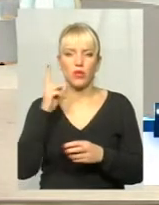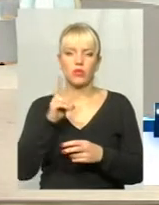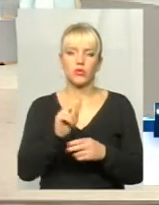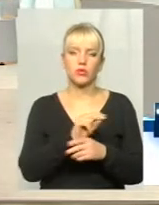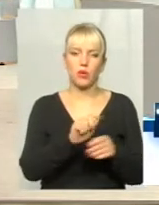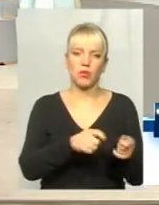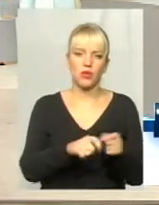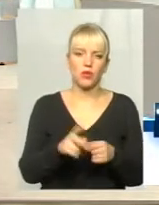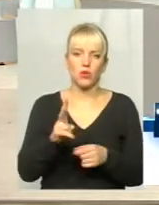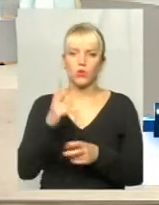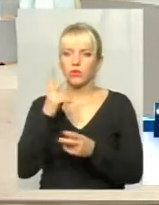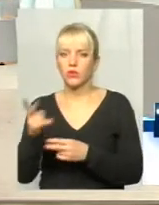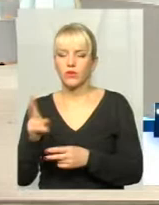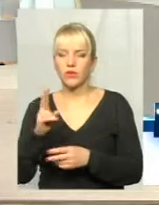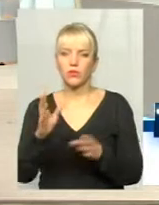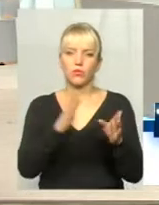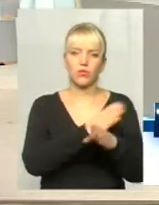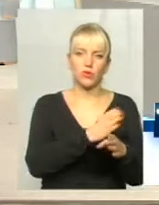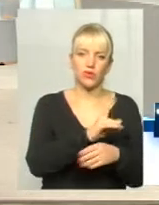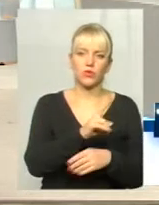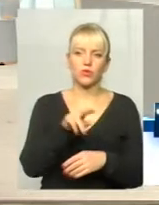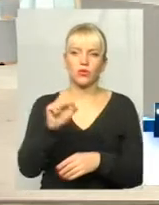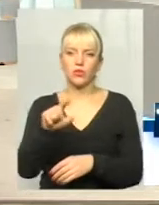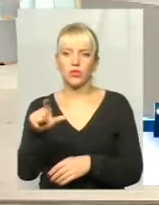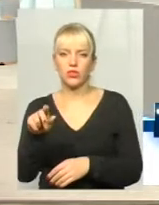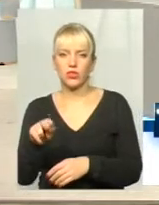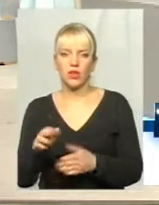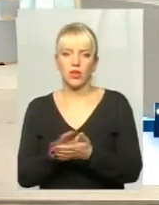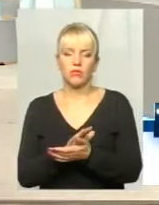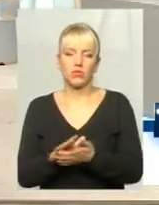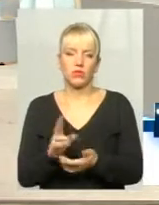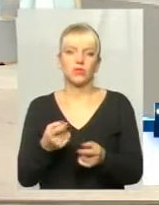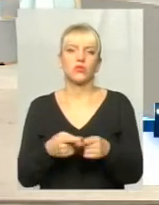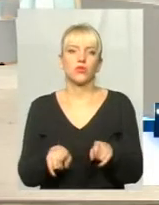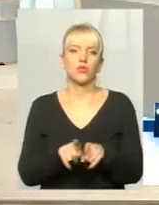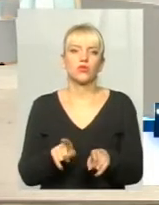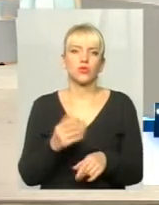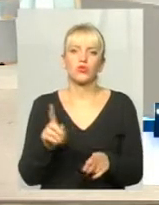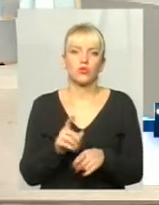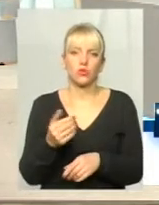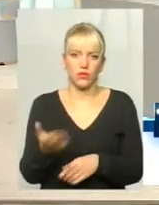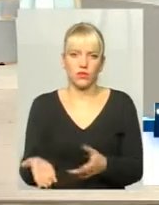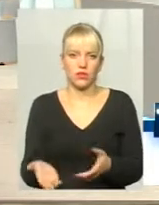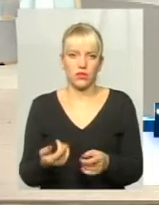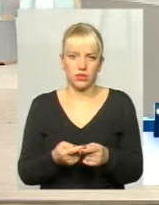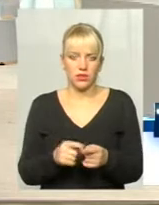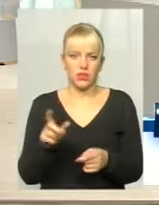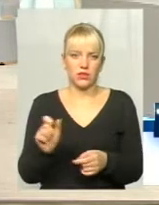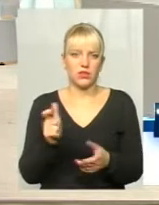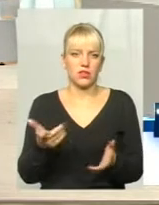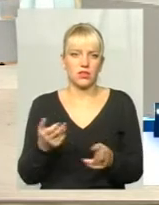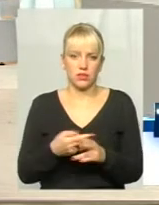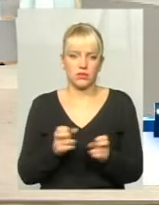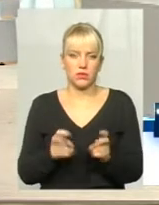хтось подивився, хтось провітрив, хтось пічку там, це в острові, ну як це, що ви? Це ж